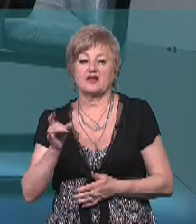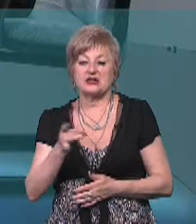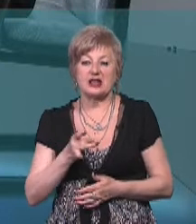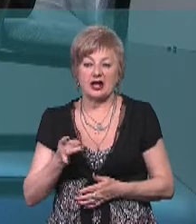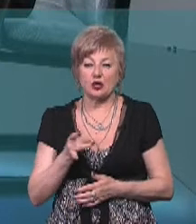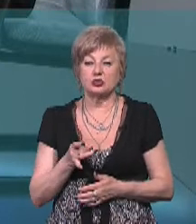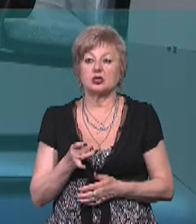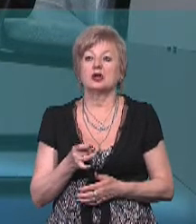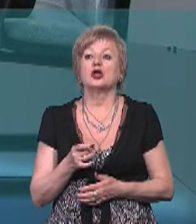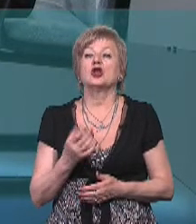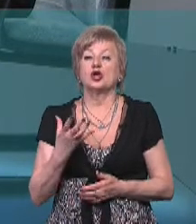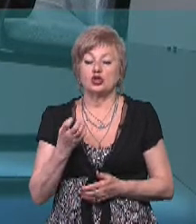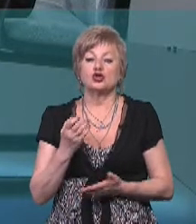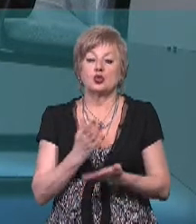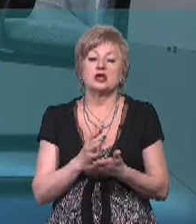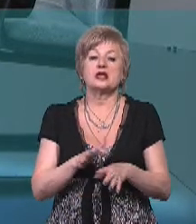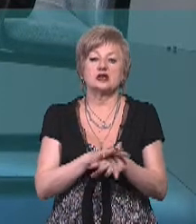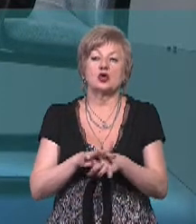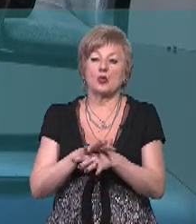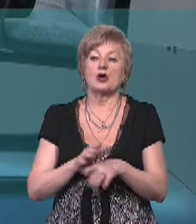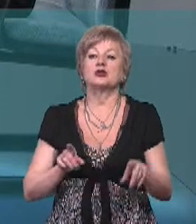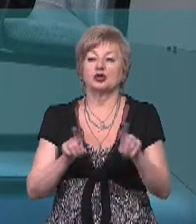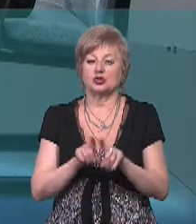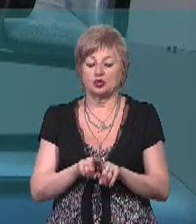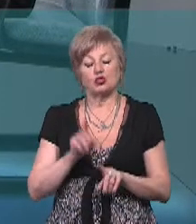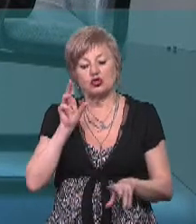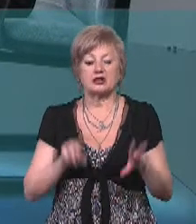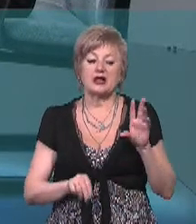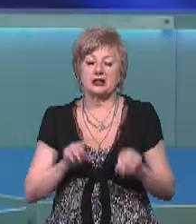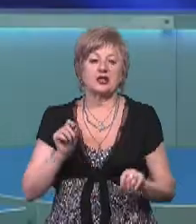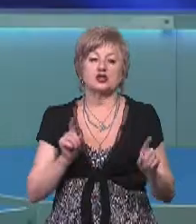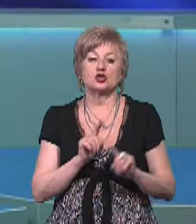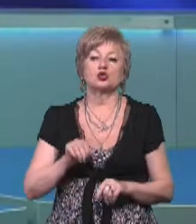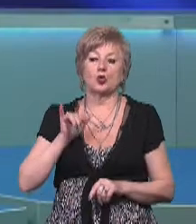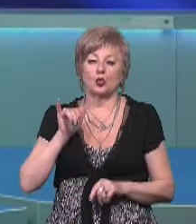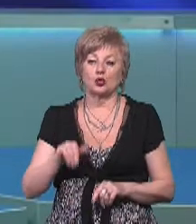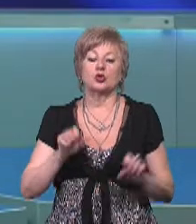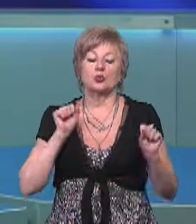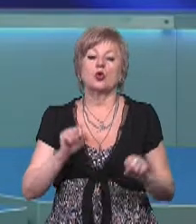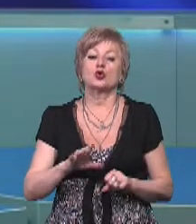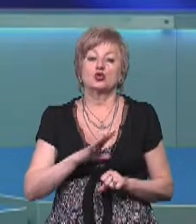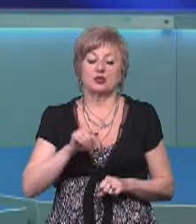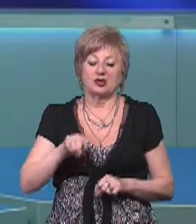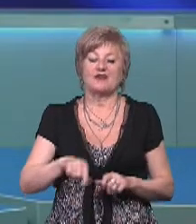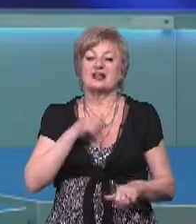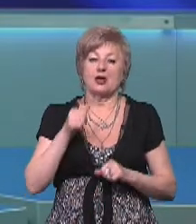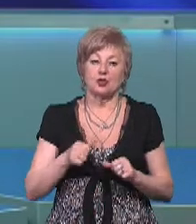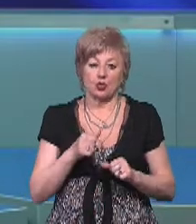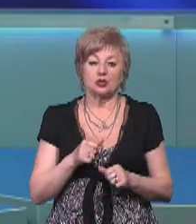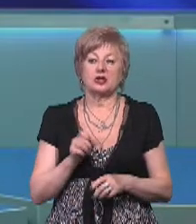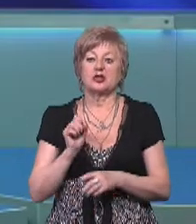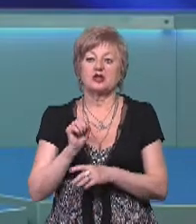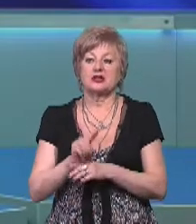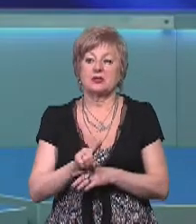І ще такі громади, вони також сподіваються на те, що в них можуть бути в цьому році